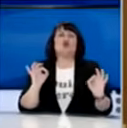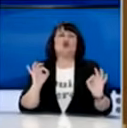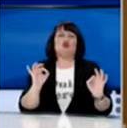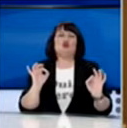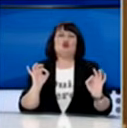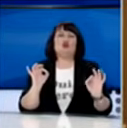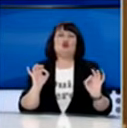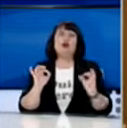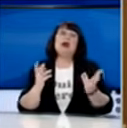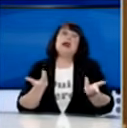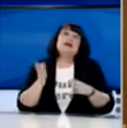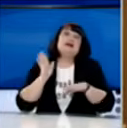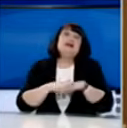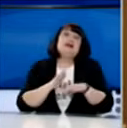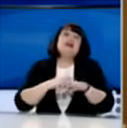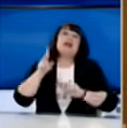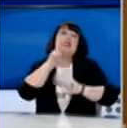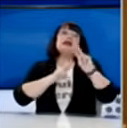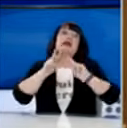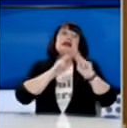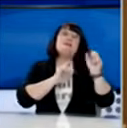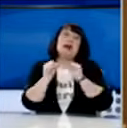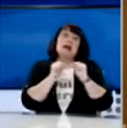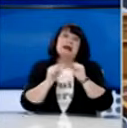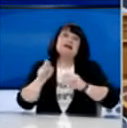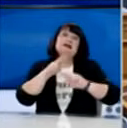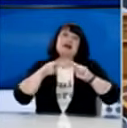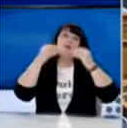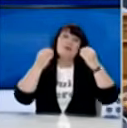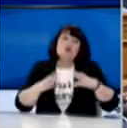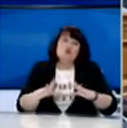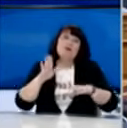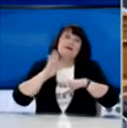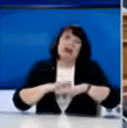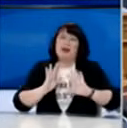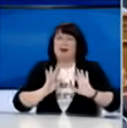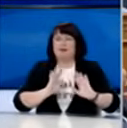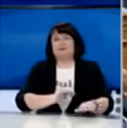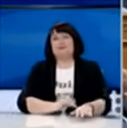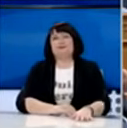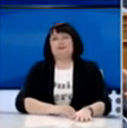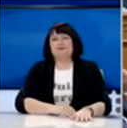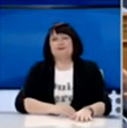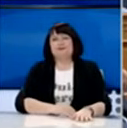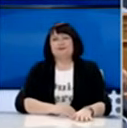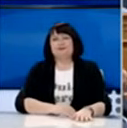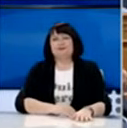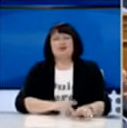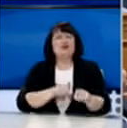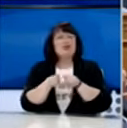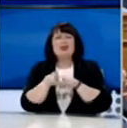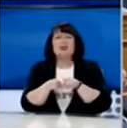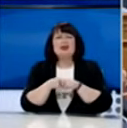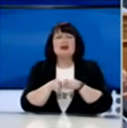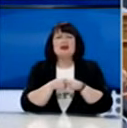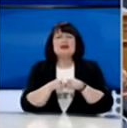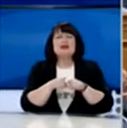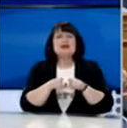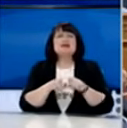η άτιμη η κλιματική κρίση, το καταθέτω στα πρακτικά. Άσχετο εντελώς θα είναι ότι